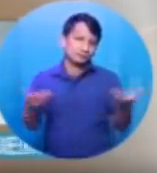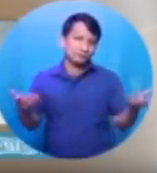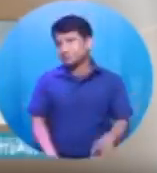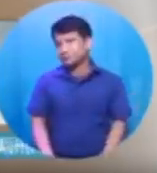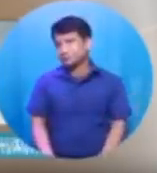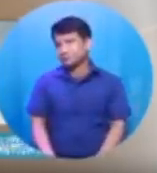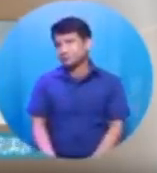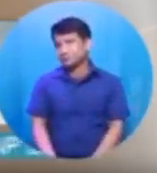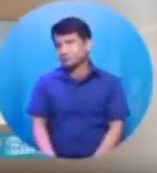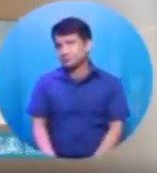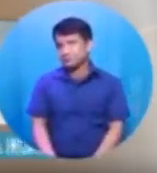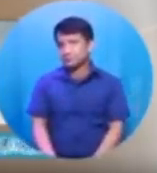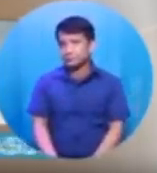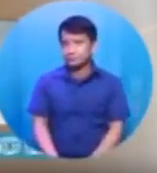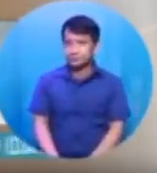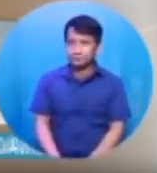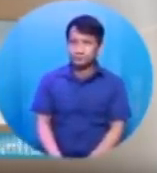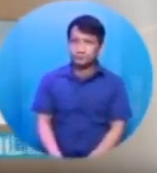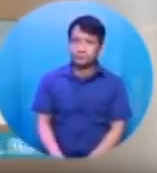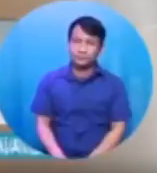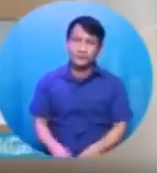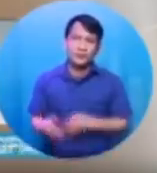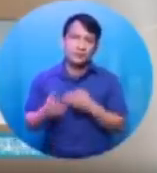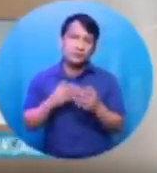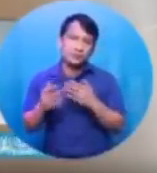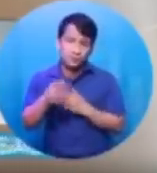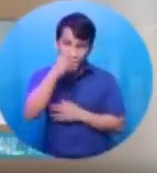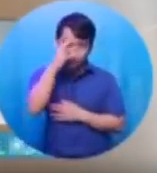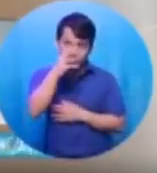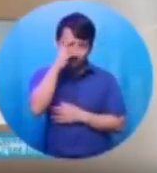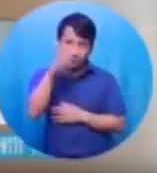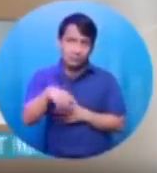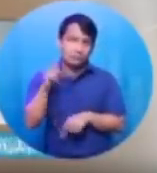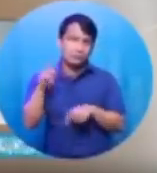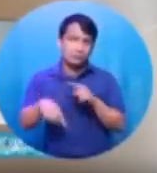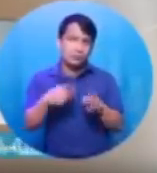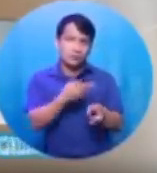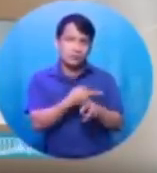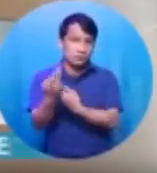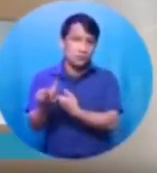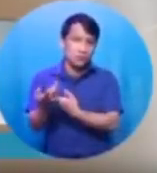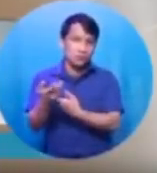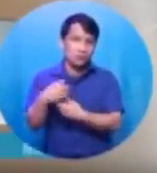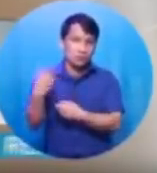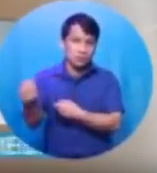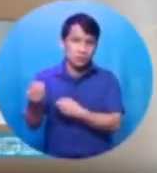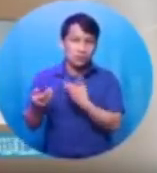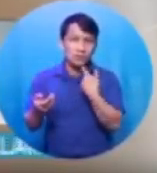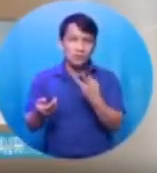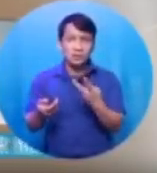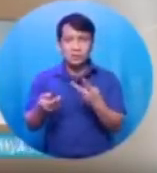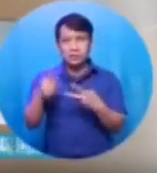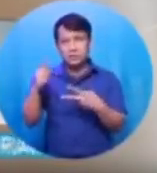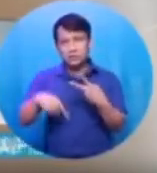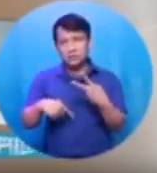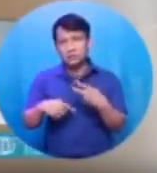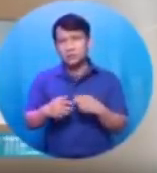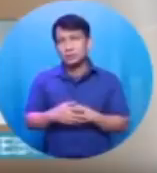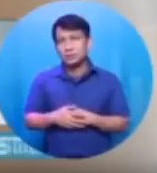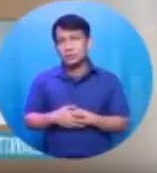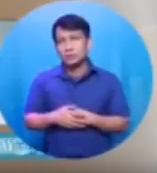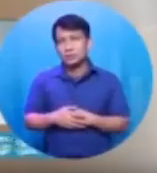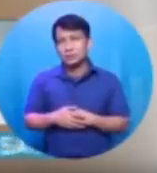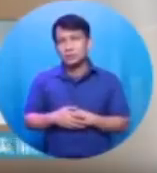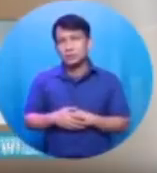ka. So, maring ma'am, gawa-gawa mo lamang yan para at hindi makunti yung bata doon. At saka po, kasi dalawa po kasi yung pinagawa ni Janet na